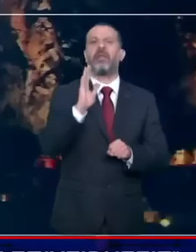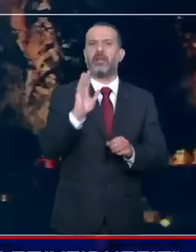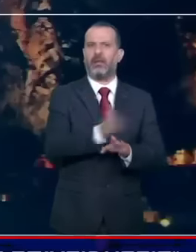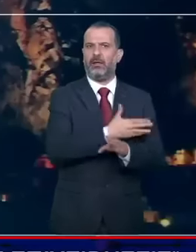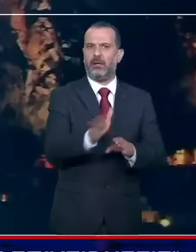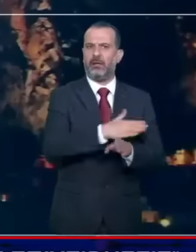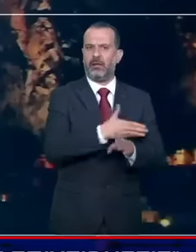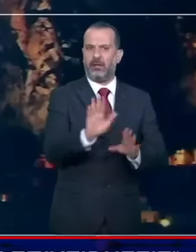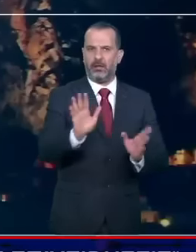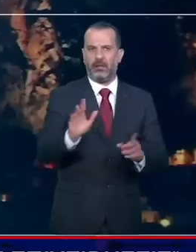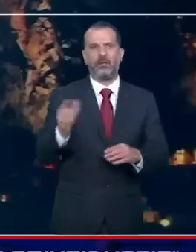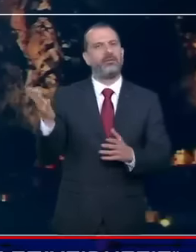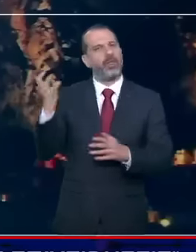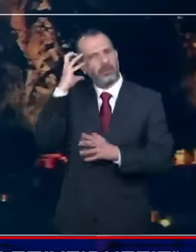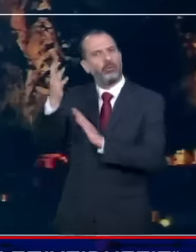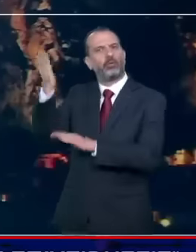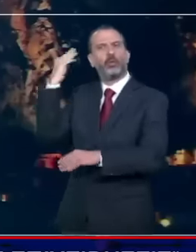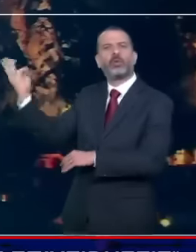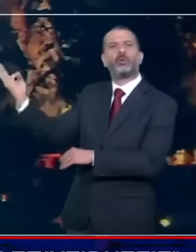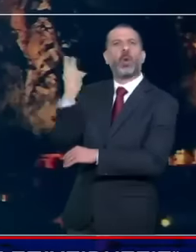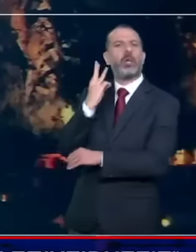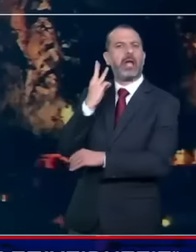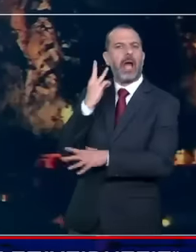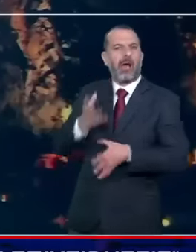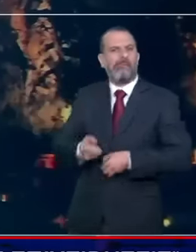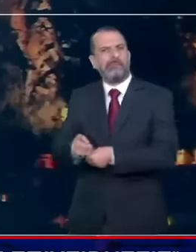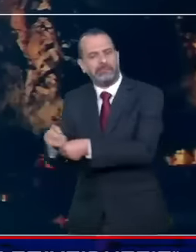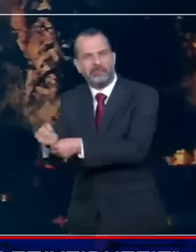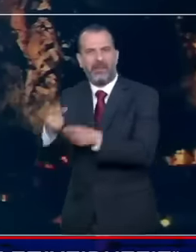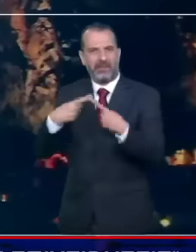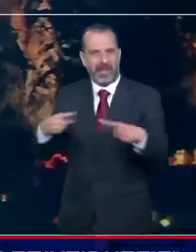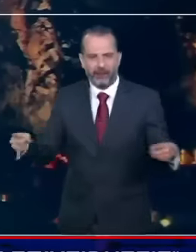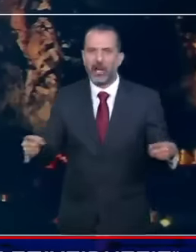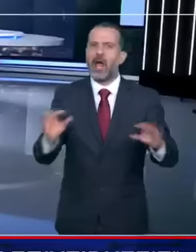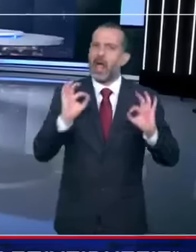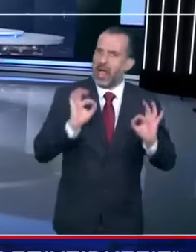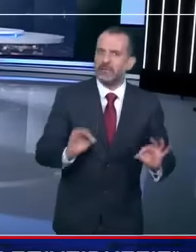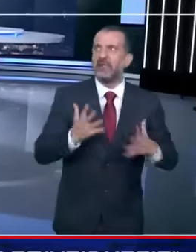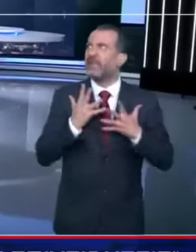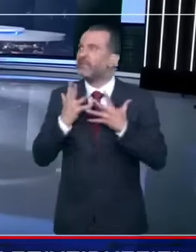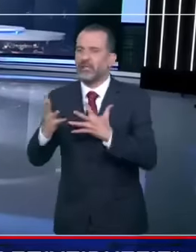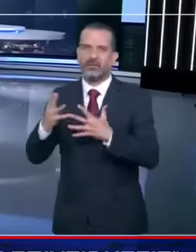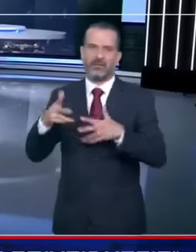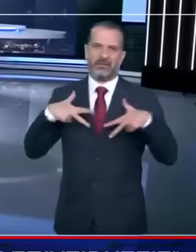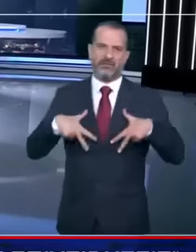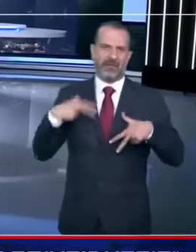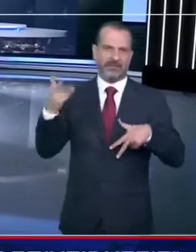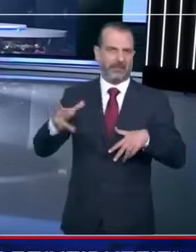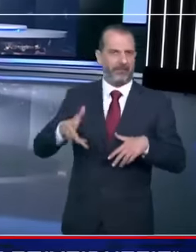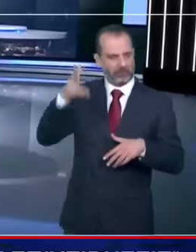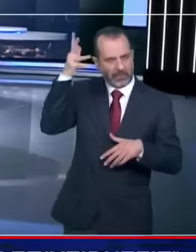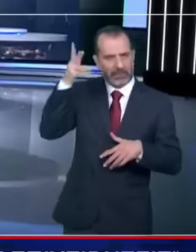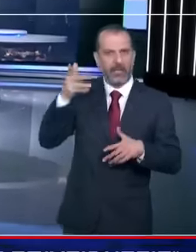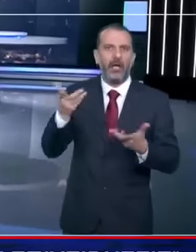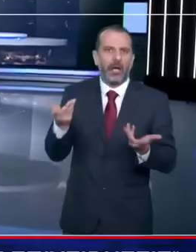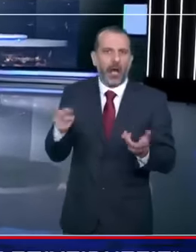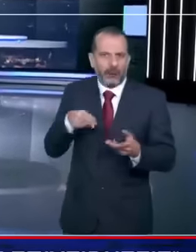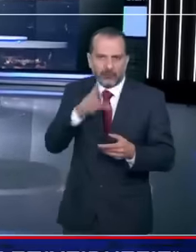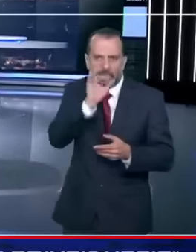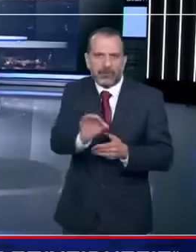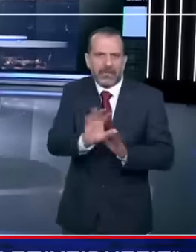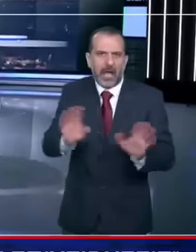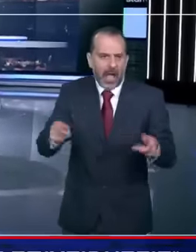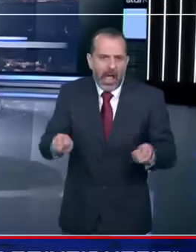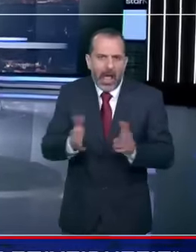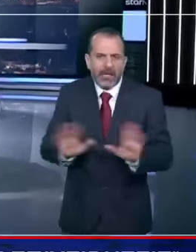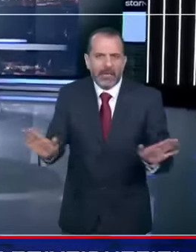οποίο απέτησε η Τρόικα, που και έχει πλέον υπερακοντήσει η κυβέρνηση του κ. Μητσοτάκη, είναι μια πραγματικότητα η